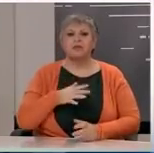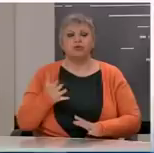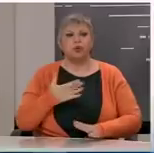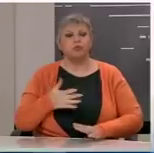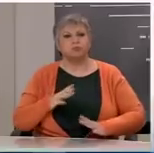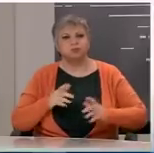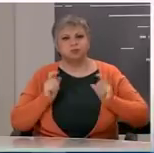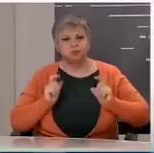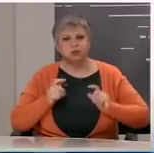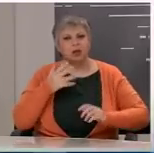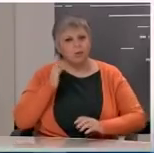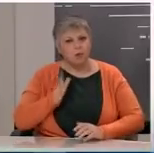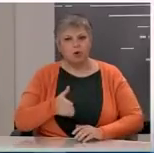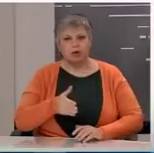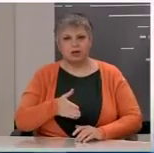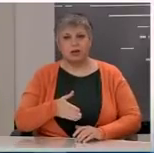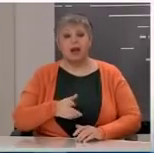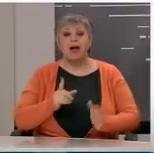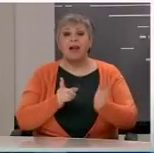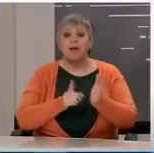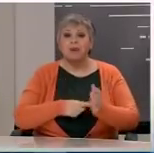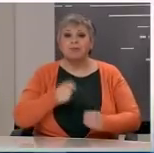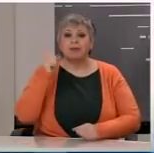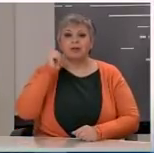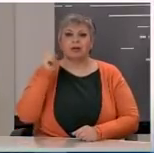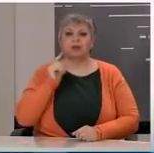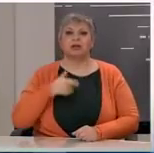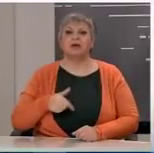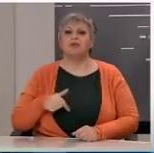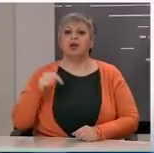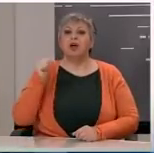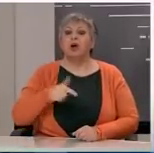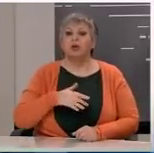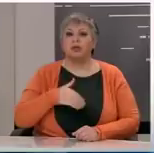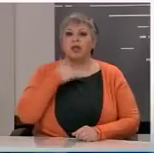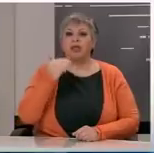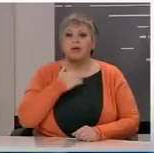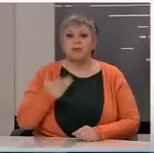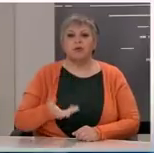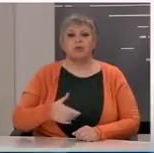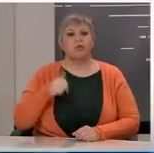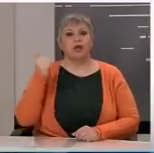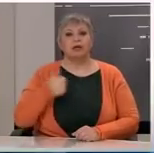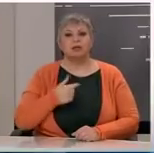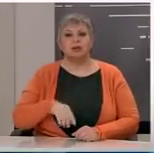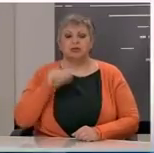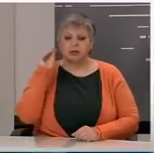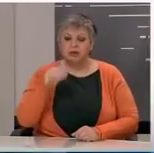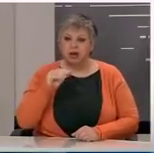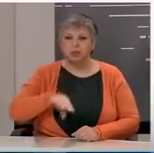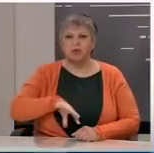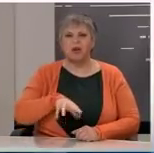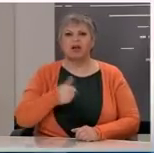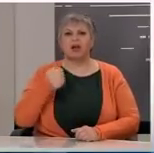πρέπει παράλληλα να καταλάβουν ότι με τις ενδοομιλικές συναλλαγές δεν πρέπει να αρπάζουν, δεν μπορούν να αρπάζουν το δημόσιο χρήμα. Και άκουσα